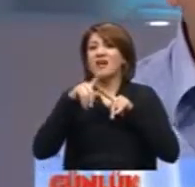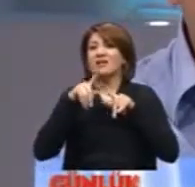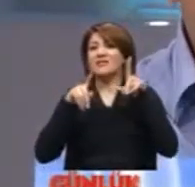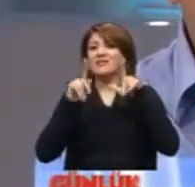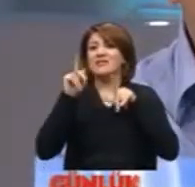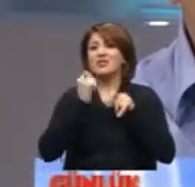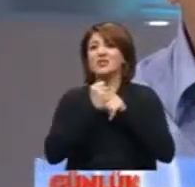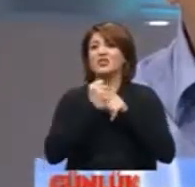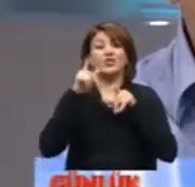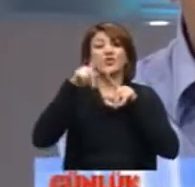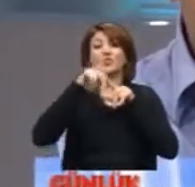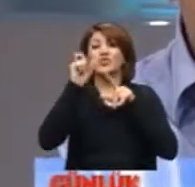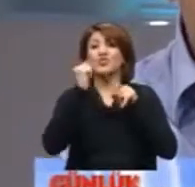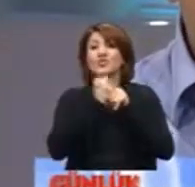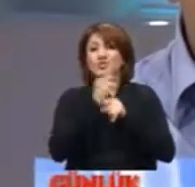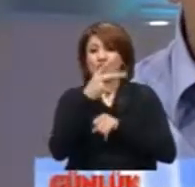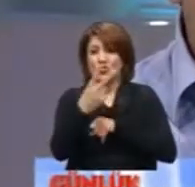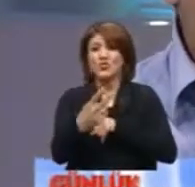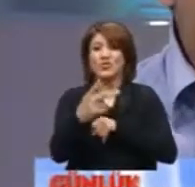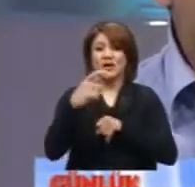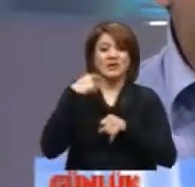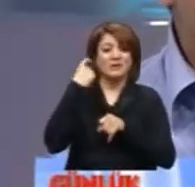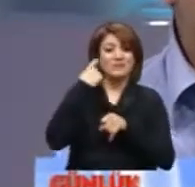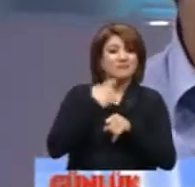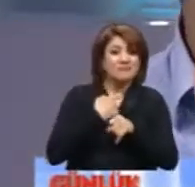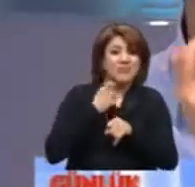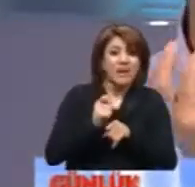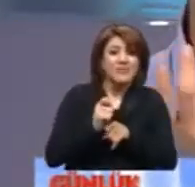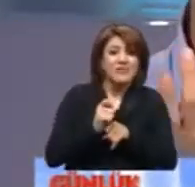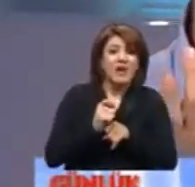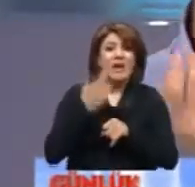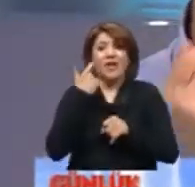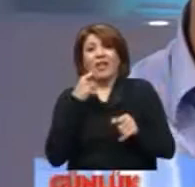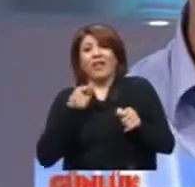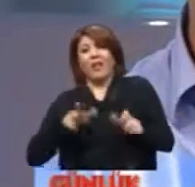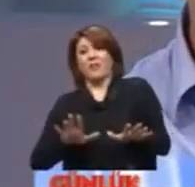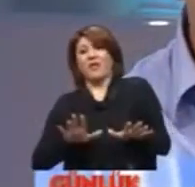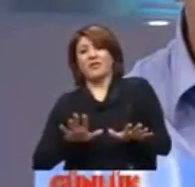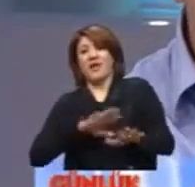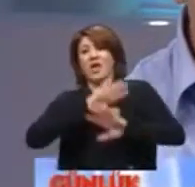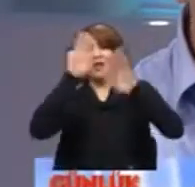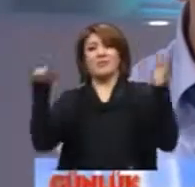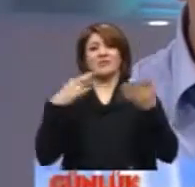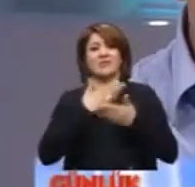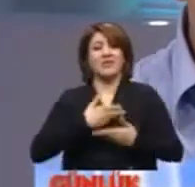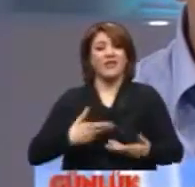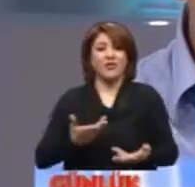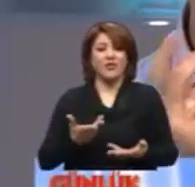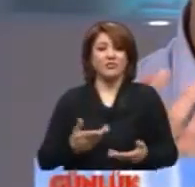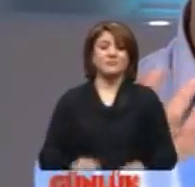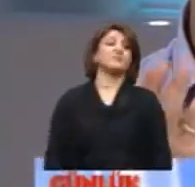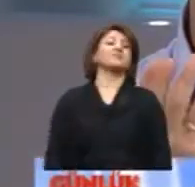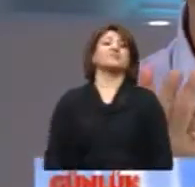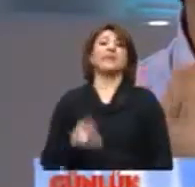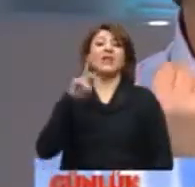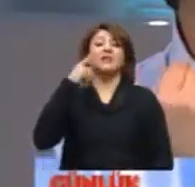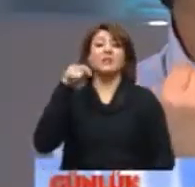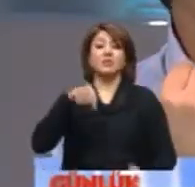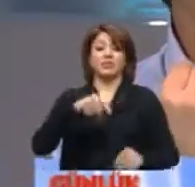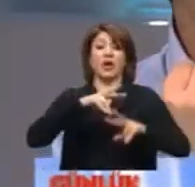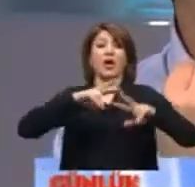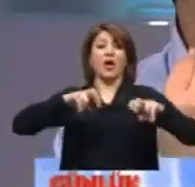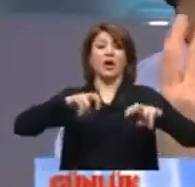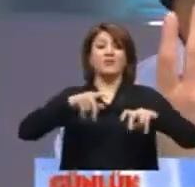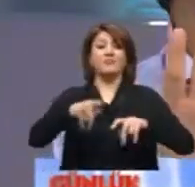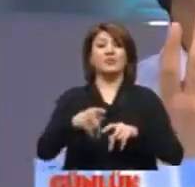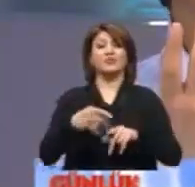bence yok ama bilim adamlarının. Kıvanç Tatlıtuğ kessene ne kesmesene. Bence. Şimdi. Adamların hani bunu araştırmaya karar